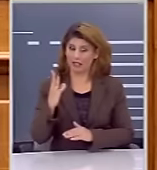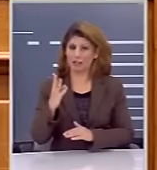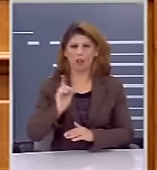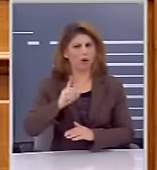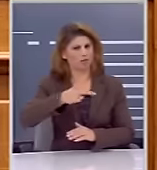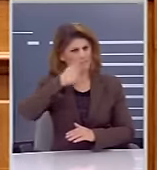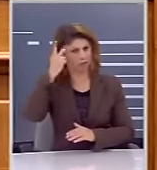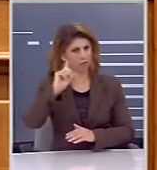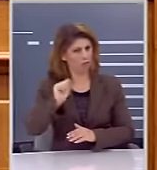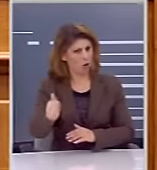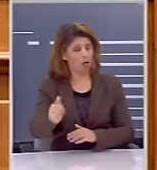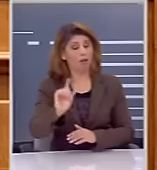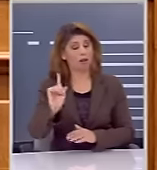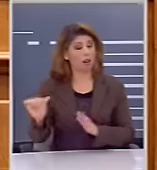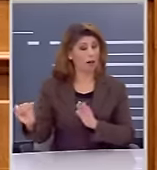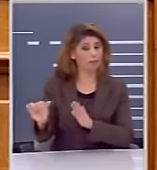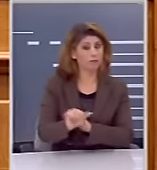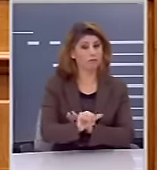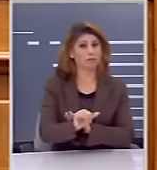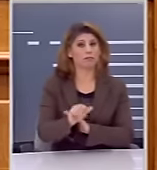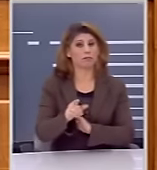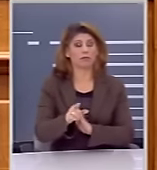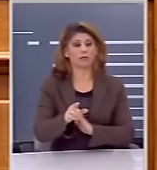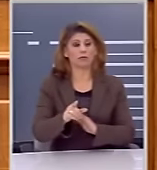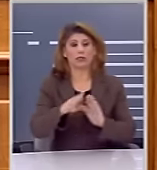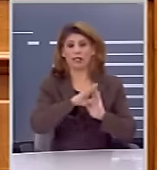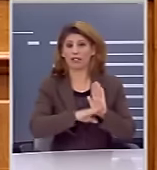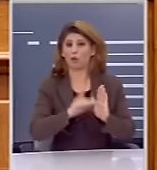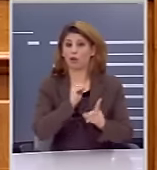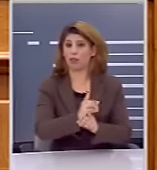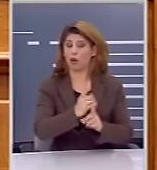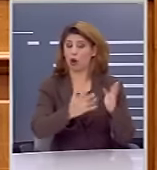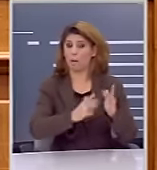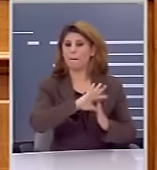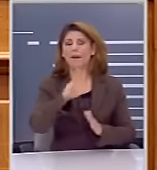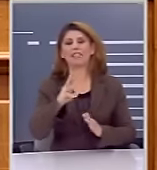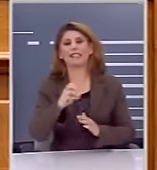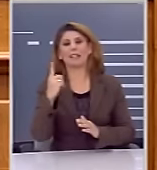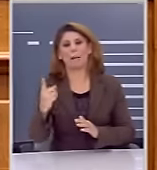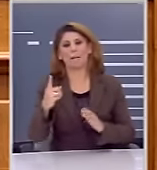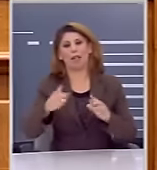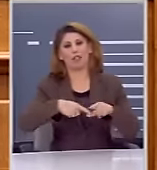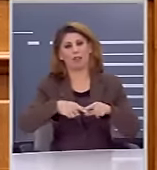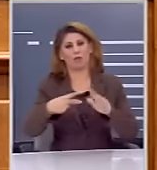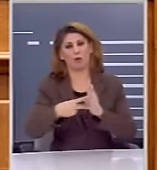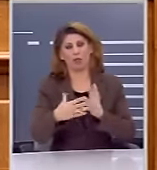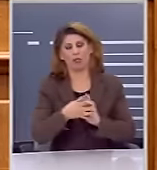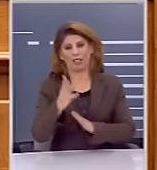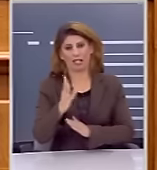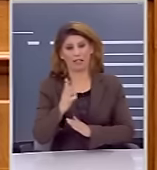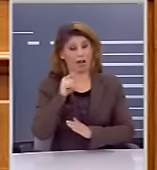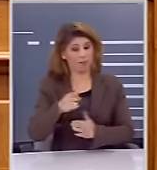αυθαίρετα, αλλά επαναφέροντας συγκύριες καταστατικές διατάξεις των ειδικών λογαριασμών μέχρι 31 του 14. Η εν λόγω